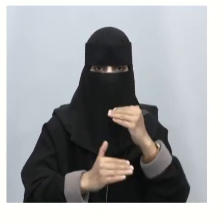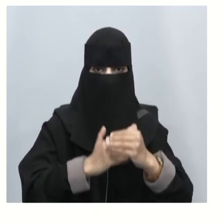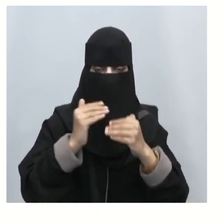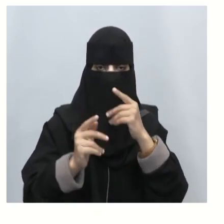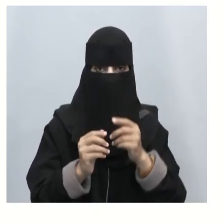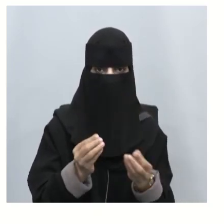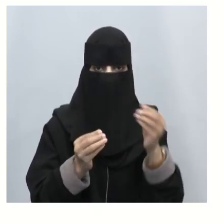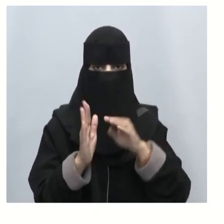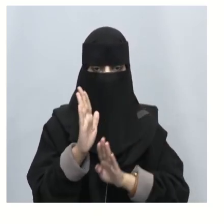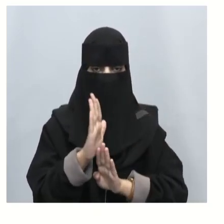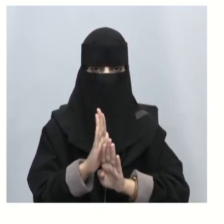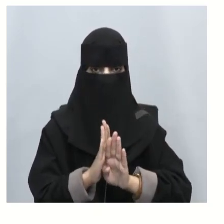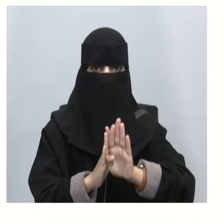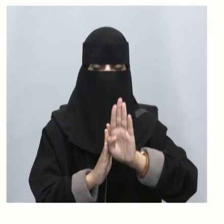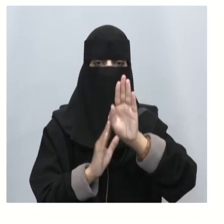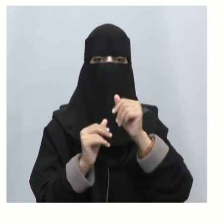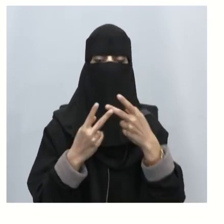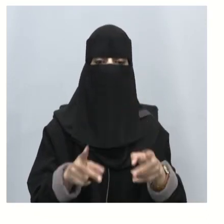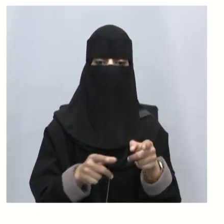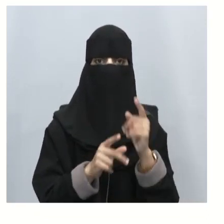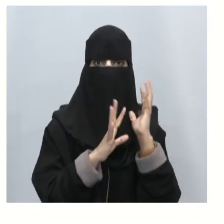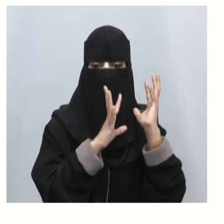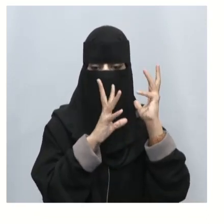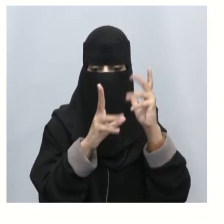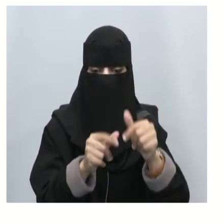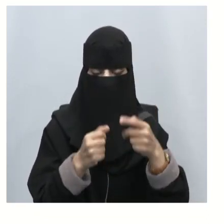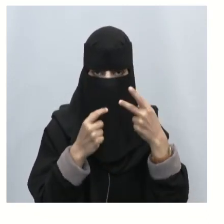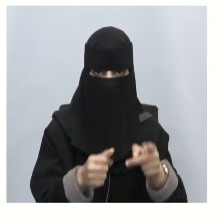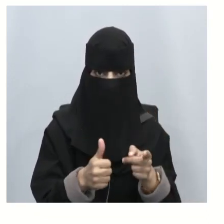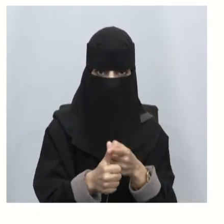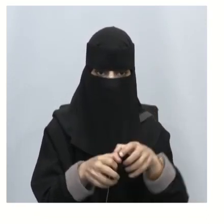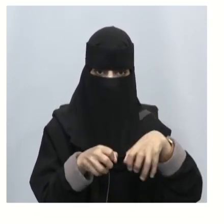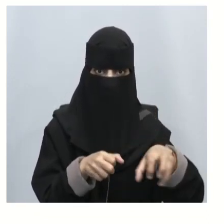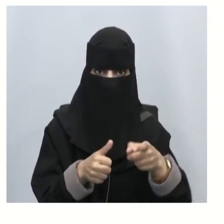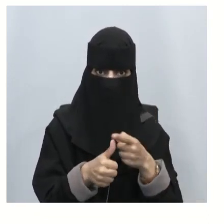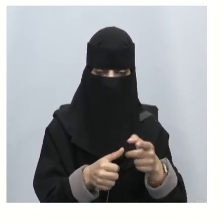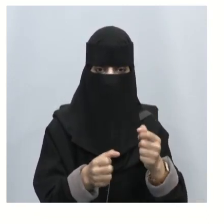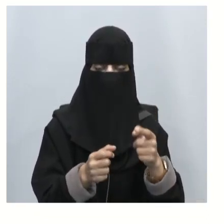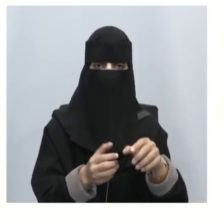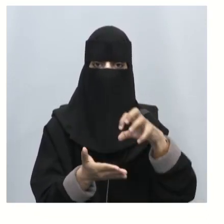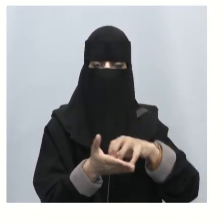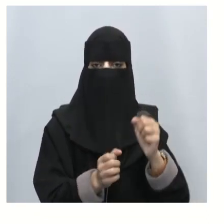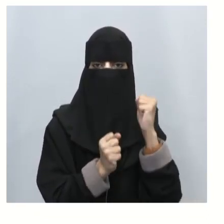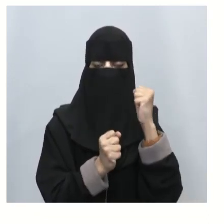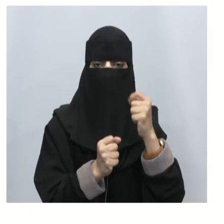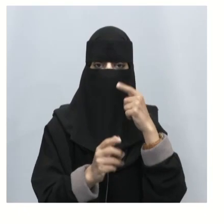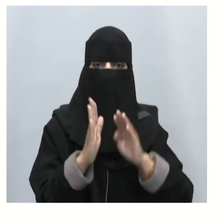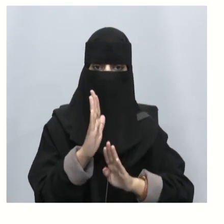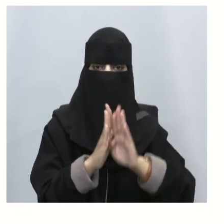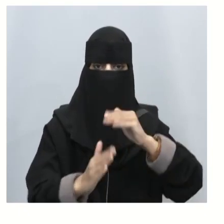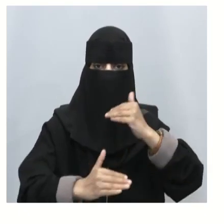فكانت الدوله العباسيه خلال هذه الفتره الزمنيه في العصر الاول دوله قويه ومزدهره